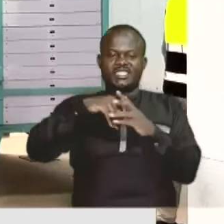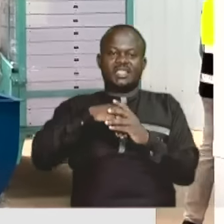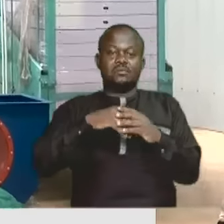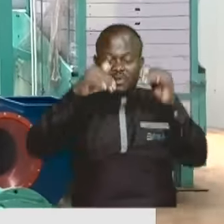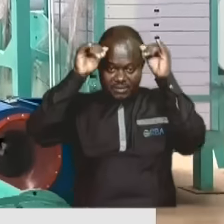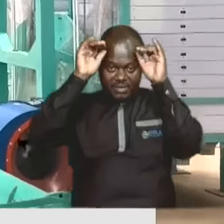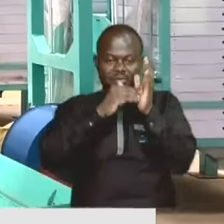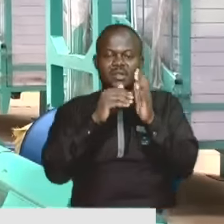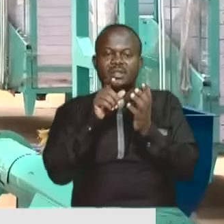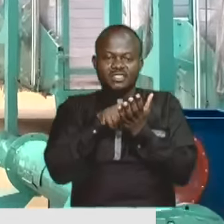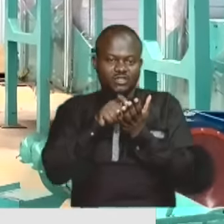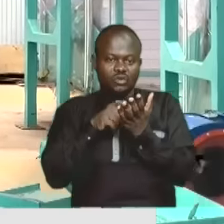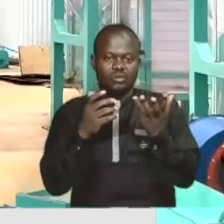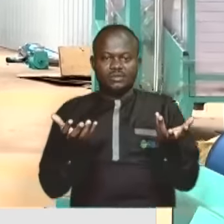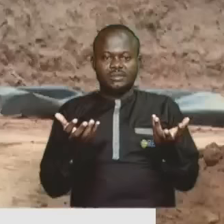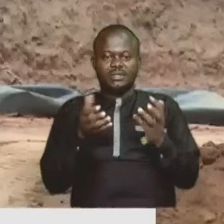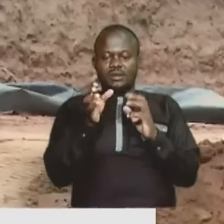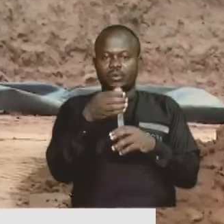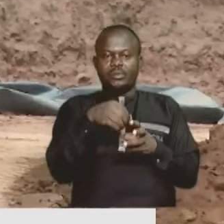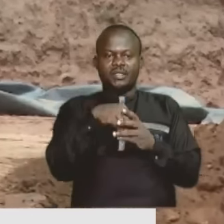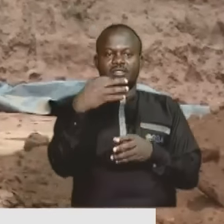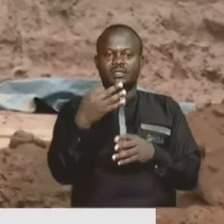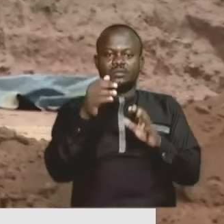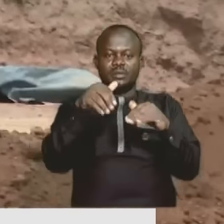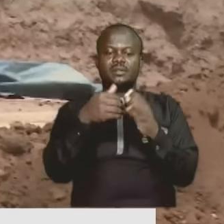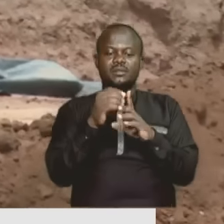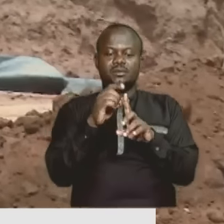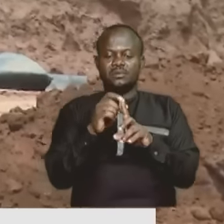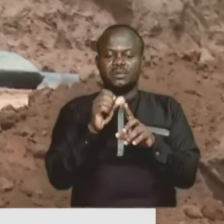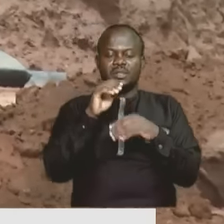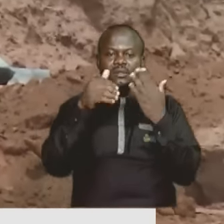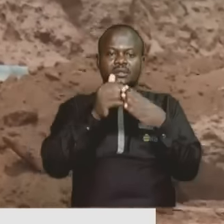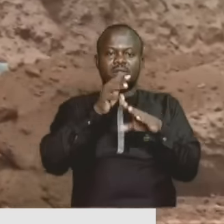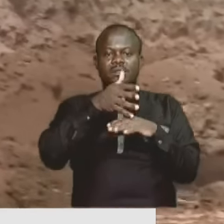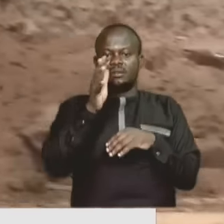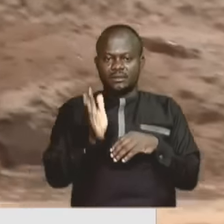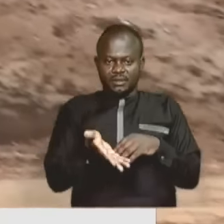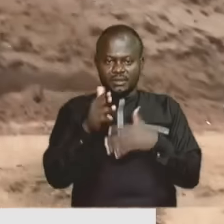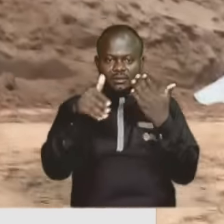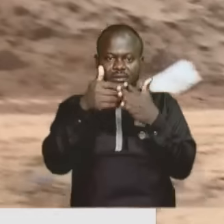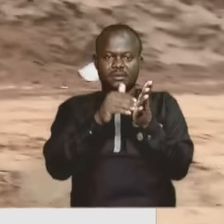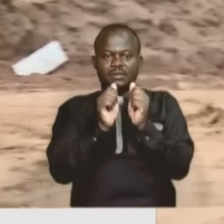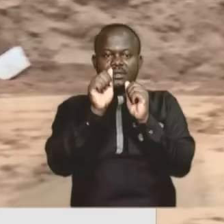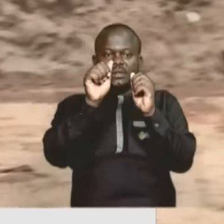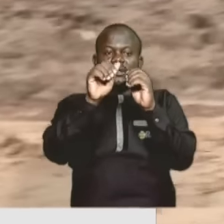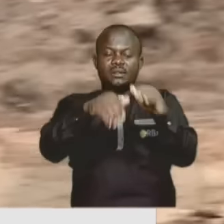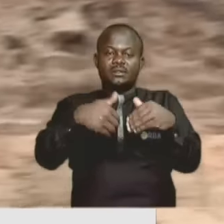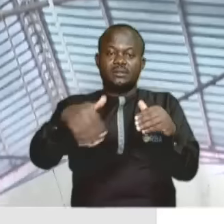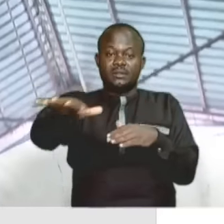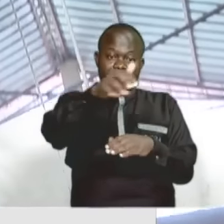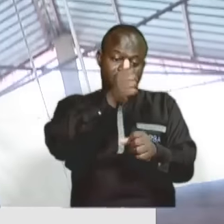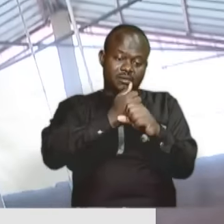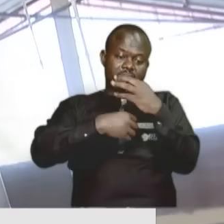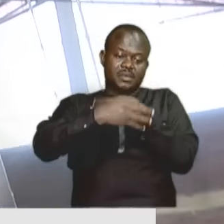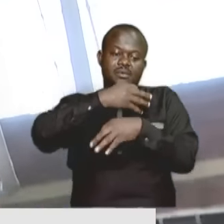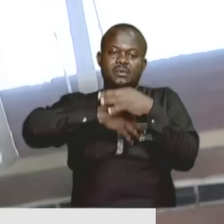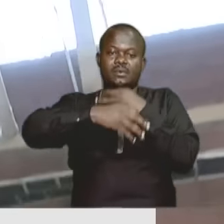ndetse n'iby'inkoko. Koperative 3 z'abahinzi b'umuceri barenga 5000 zikorera muri aka karere zose zikorana n'uru